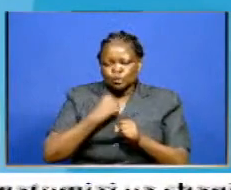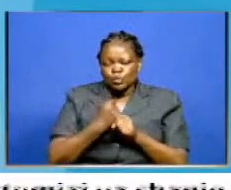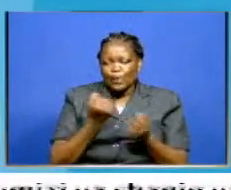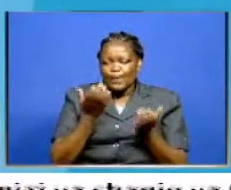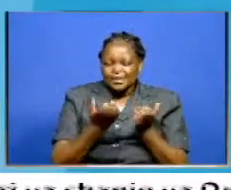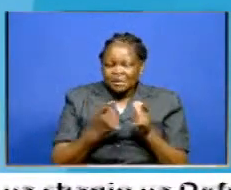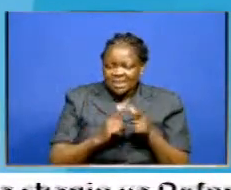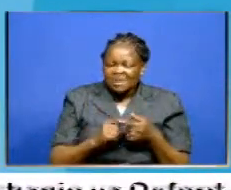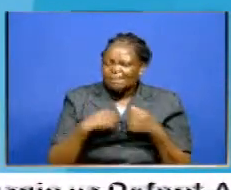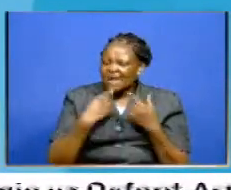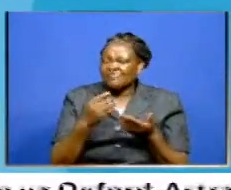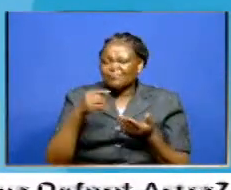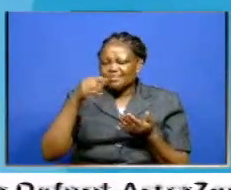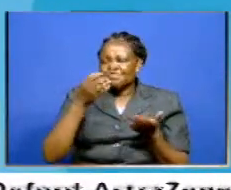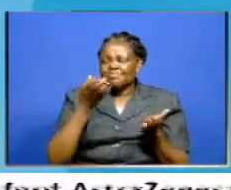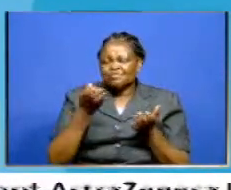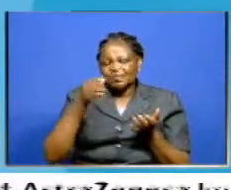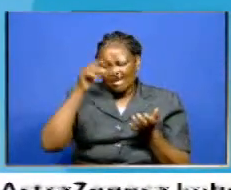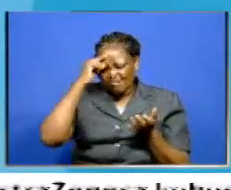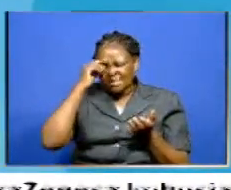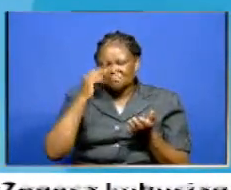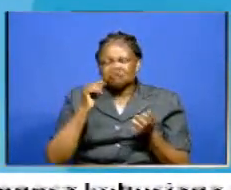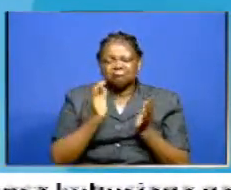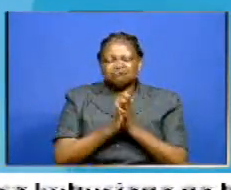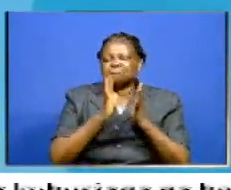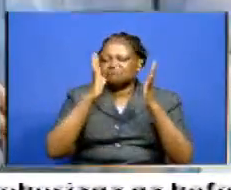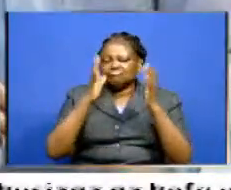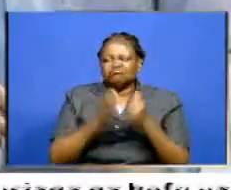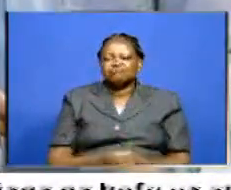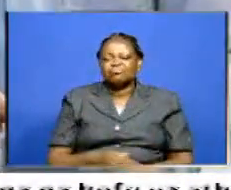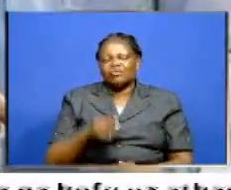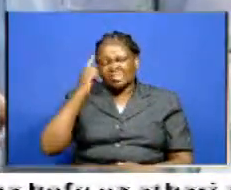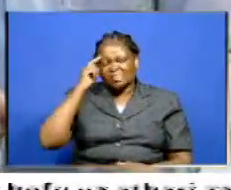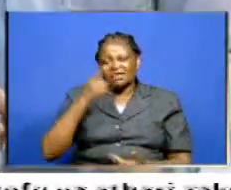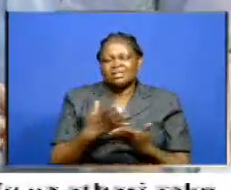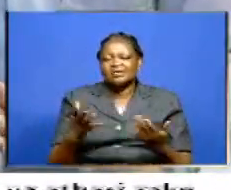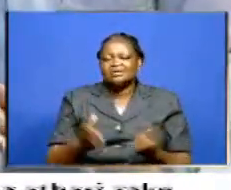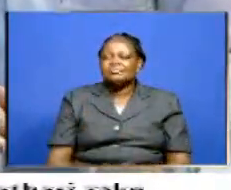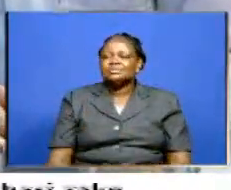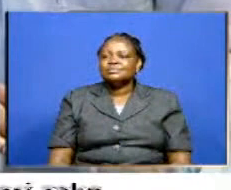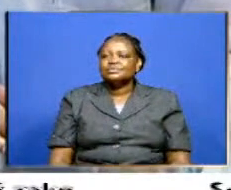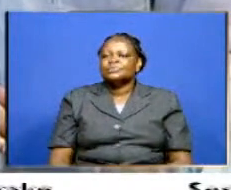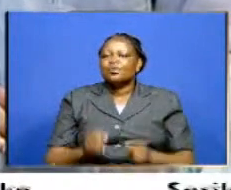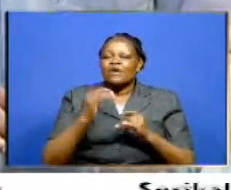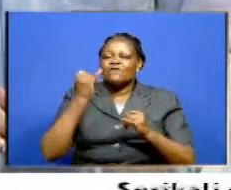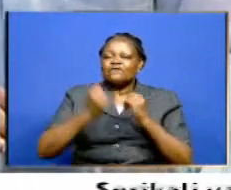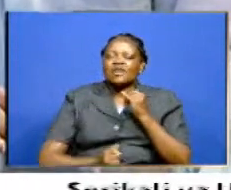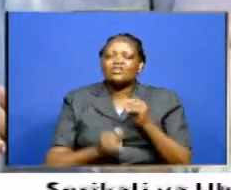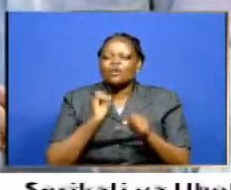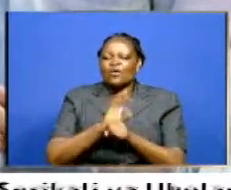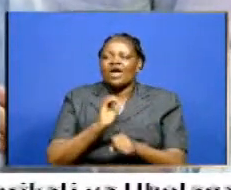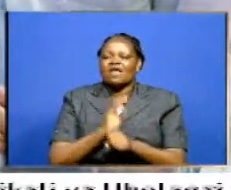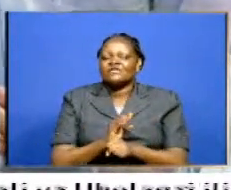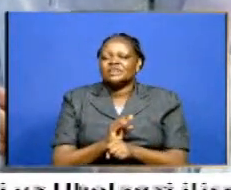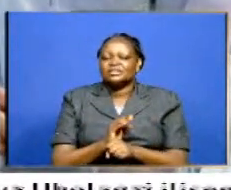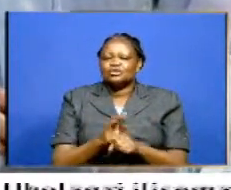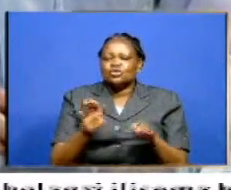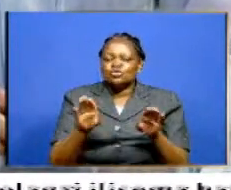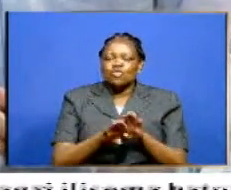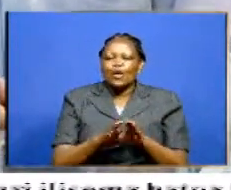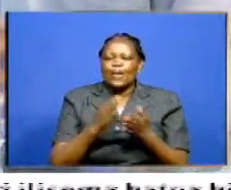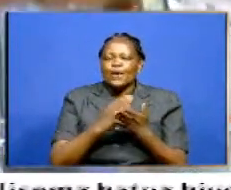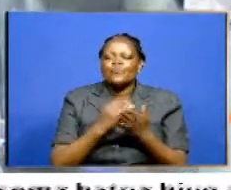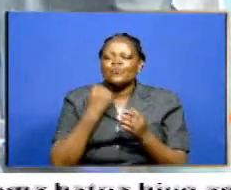Hapo naipatia serikali kongole kwa kuyafikiria yale. Shukrani sana maneno. Labda Kegoli, kauli yako ya mwisho tufunge kipindi kwa dakika moja peke